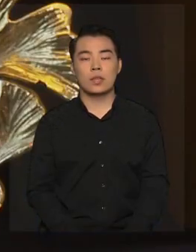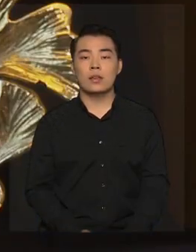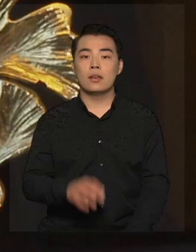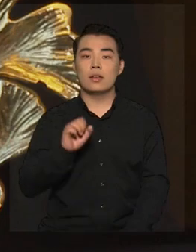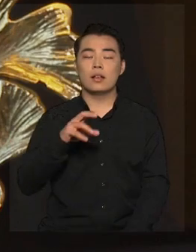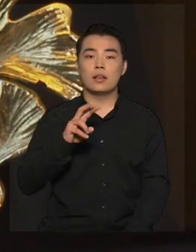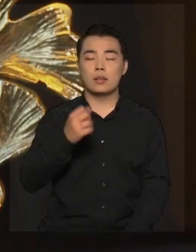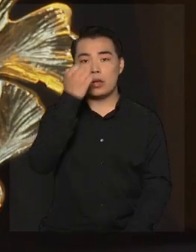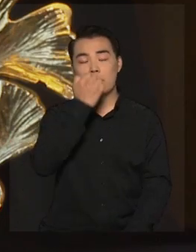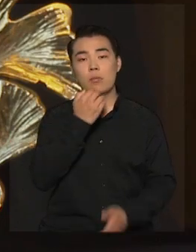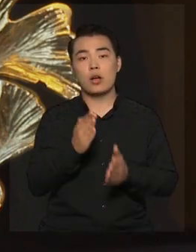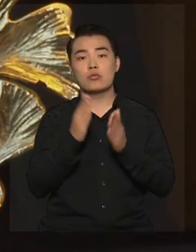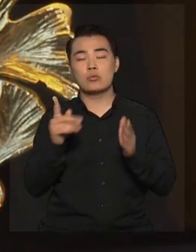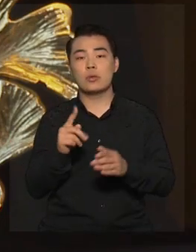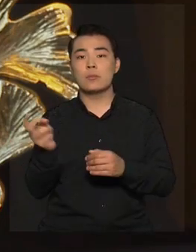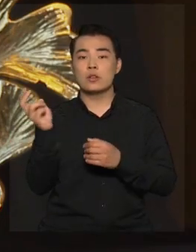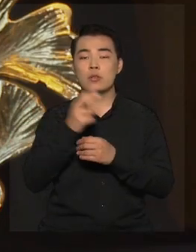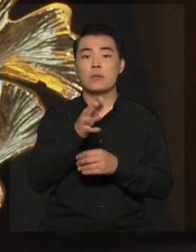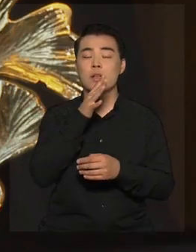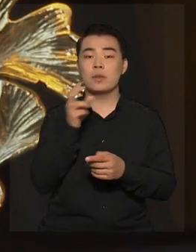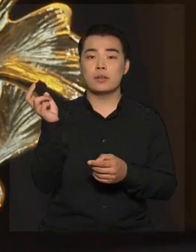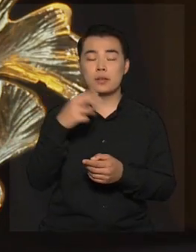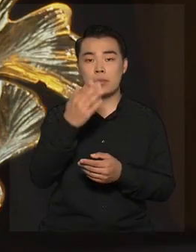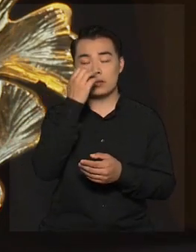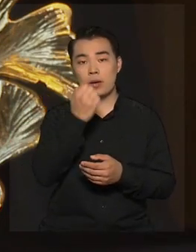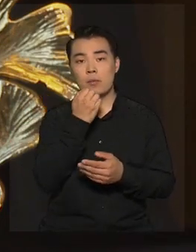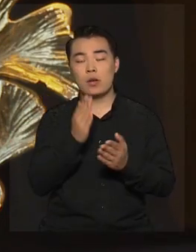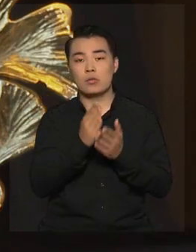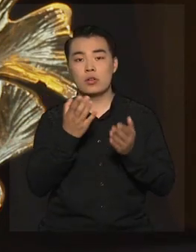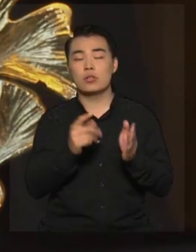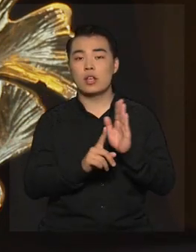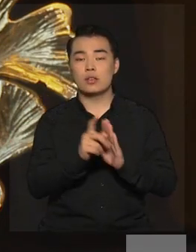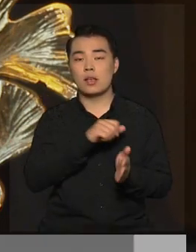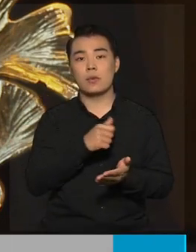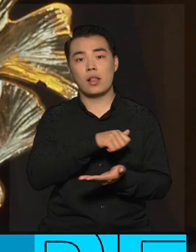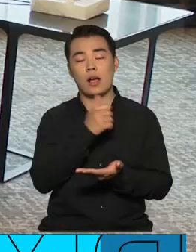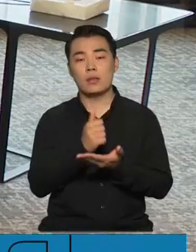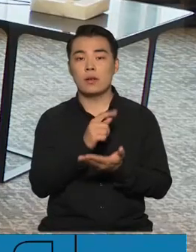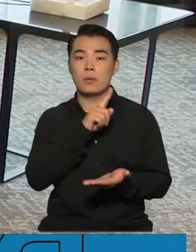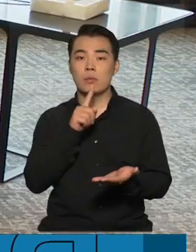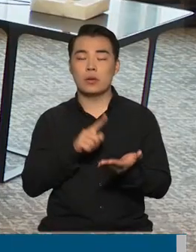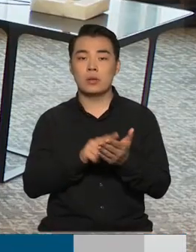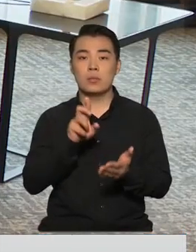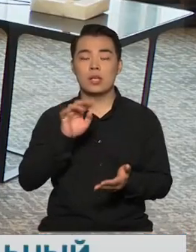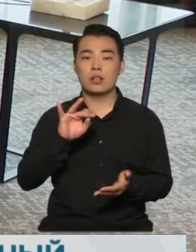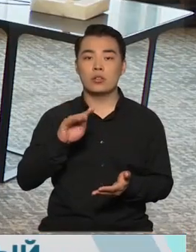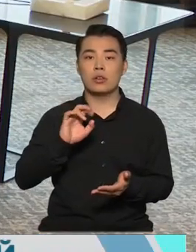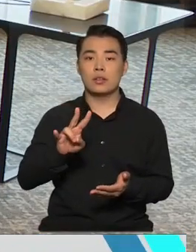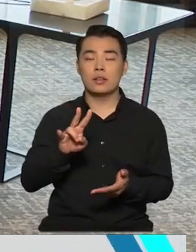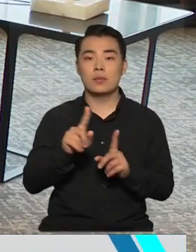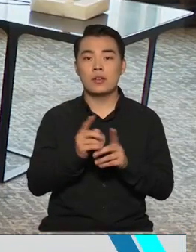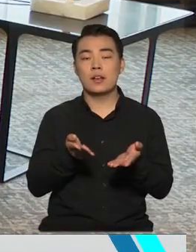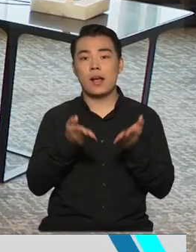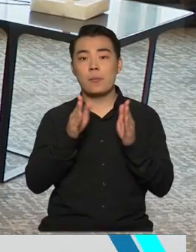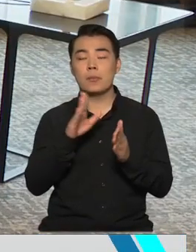Елена, спасибо большое, что уделила нам время. Начну с главного вопроса. Billie Jean King Cup не